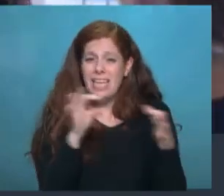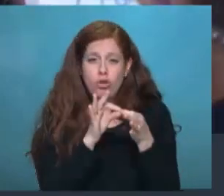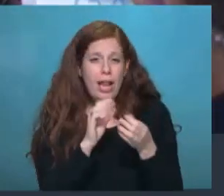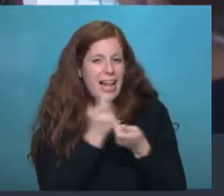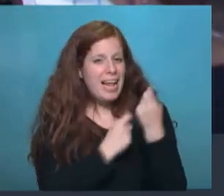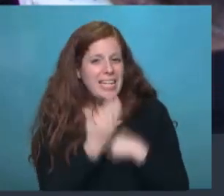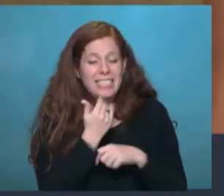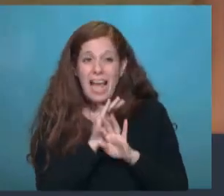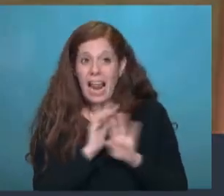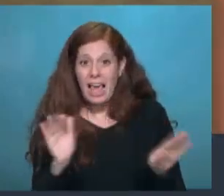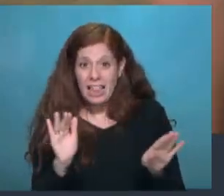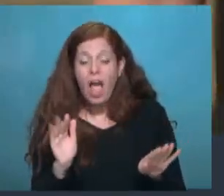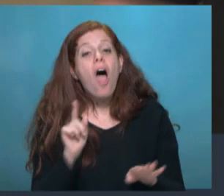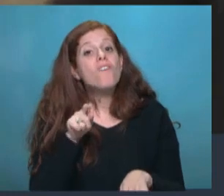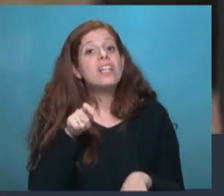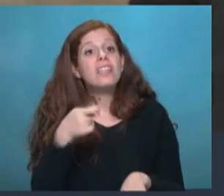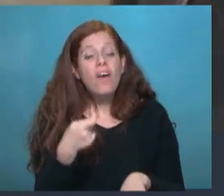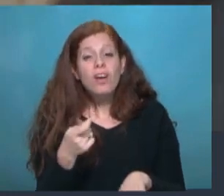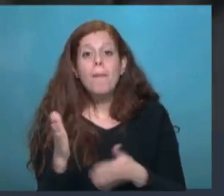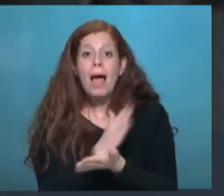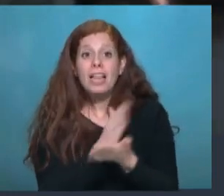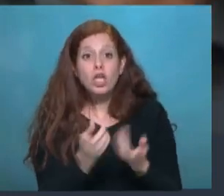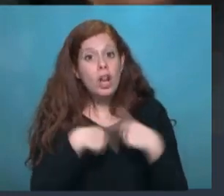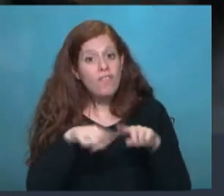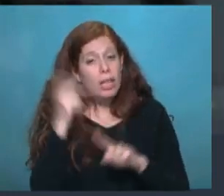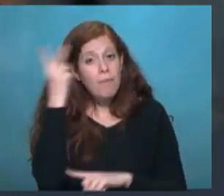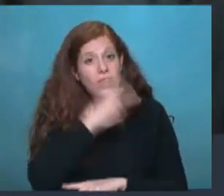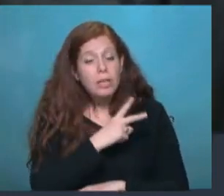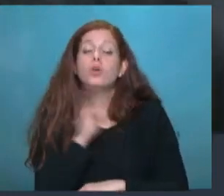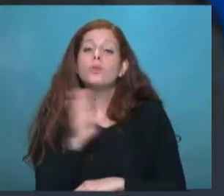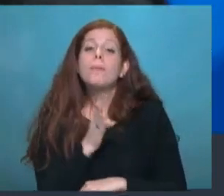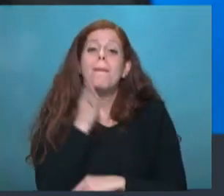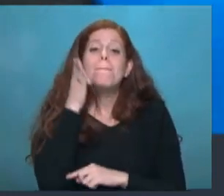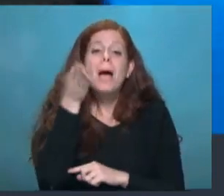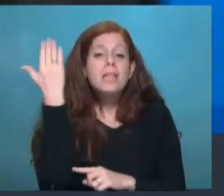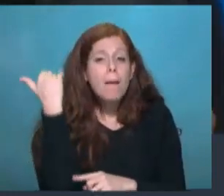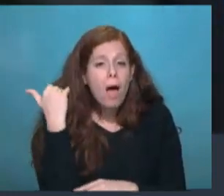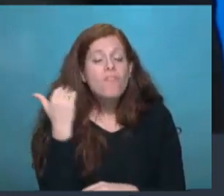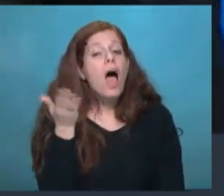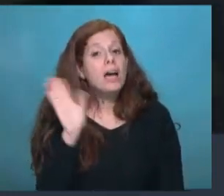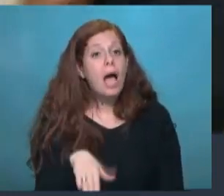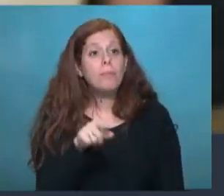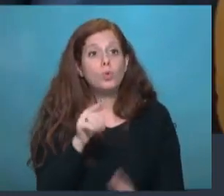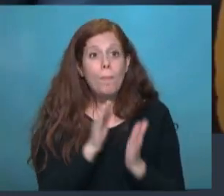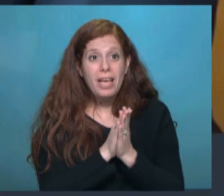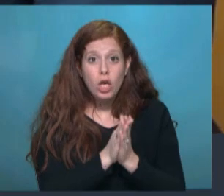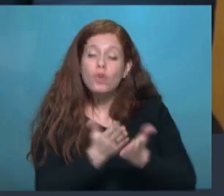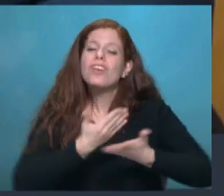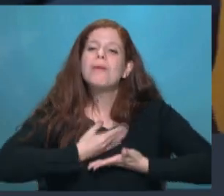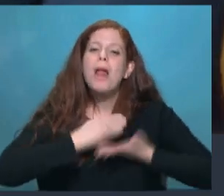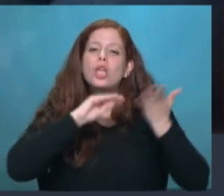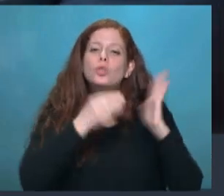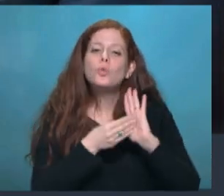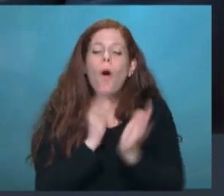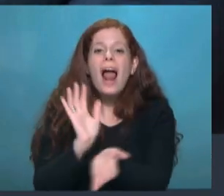בבקשה, אבל דווקא מהחלטת הוועדה עולה כי נתניהו פנה אליה בעבר, גם כשביקש וקיבל אישור להלוואה